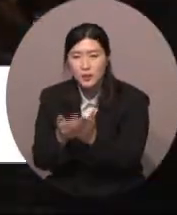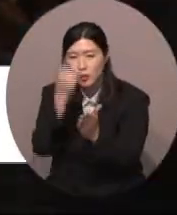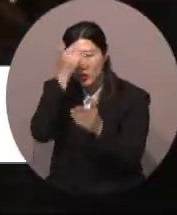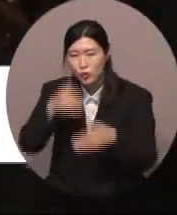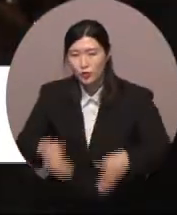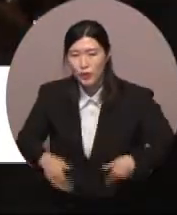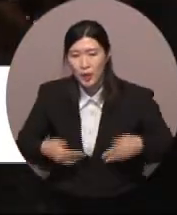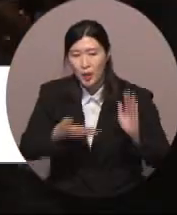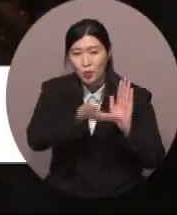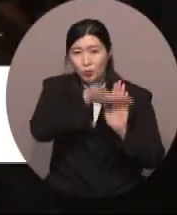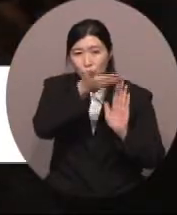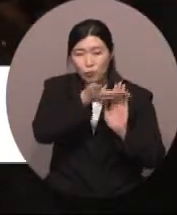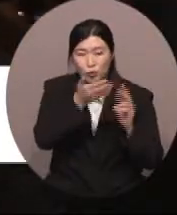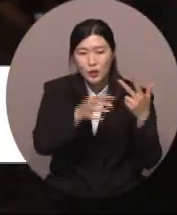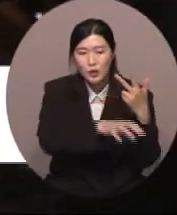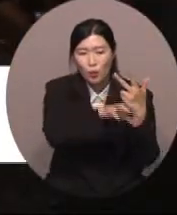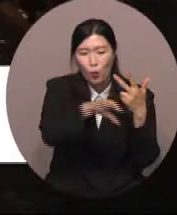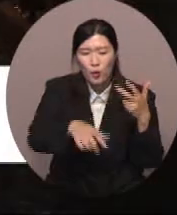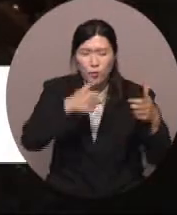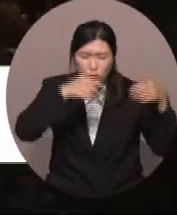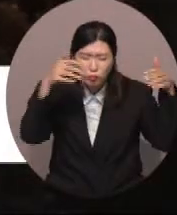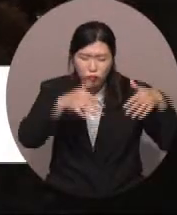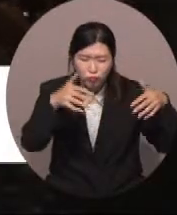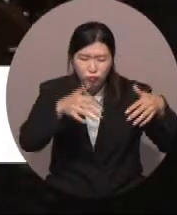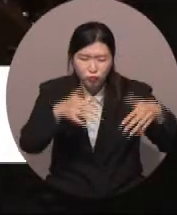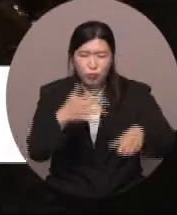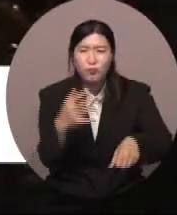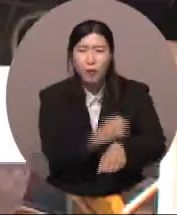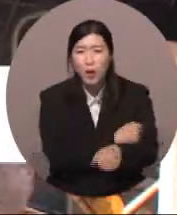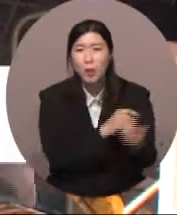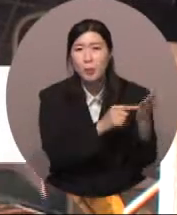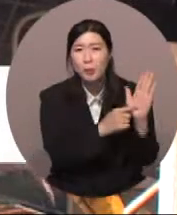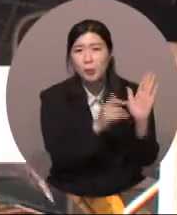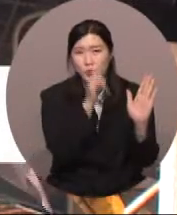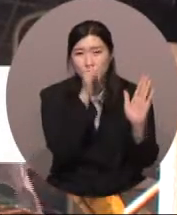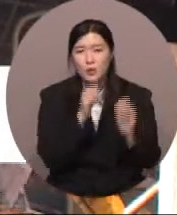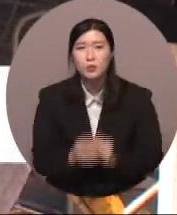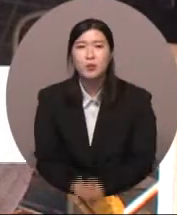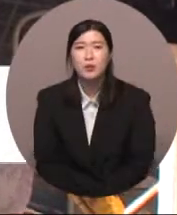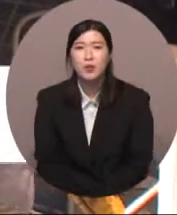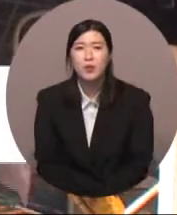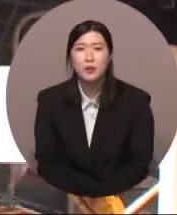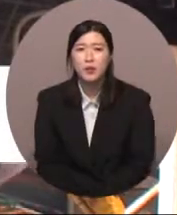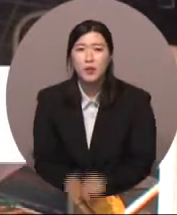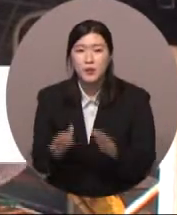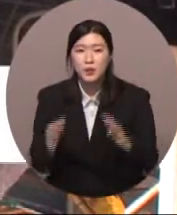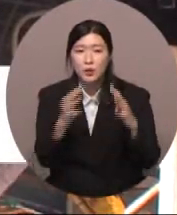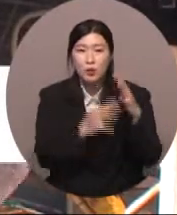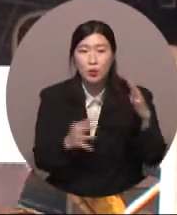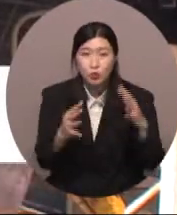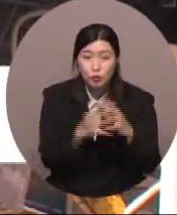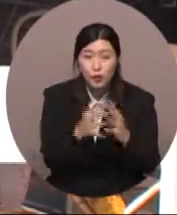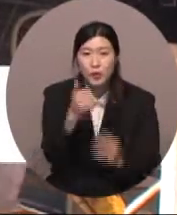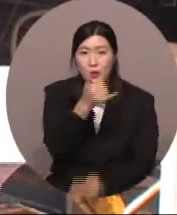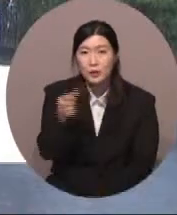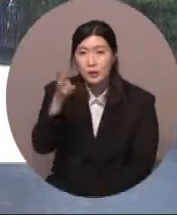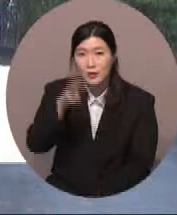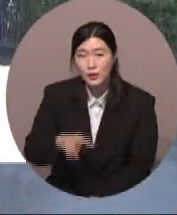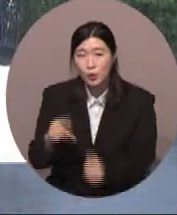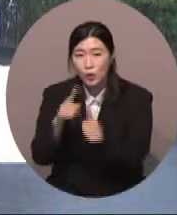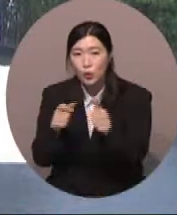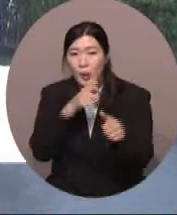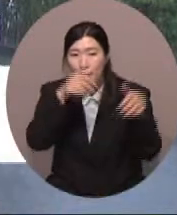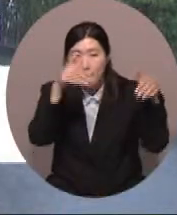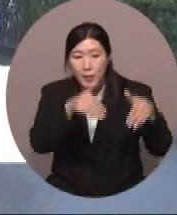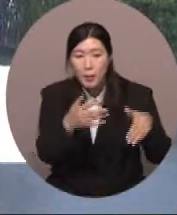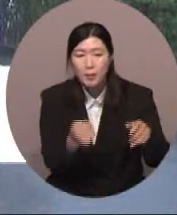복부 7개 지역에 코우 예비 특보가 내려졌습니다 지금까지 공주와 3종 홍성 등의 10 에서 20mm